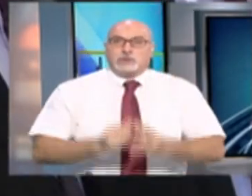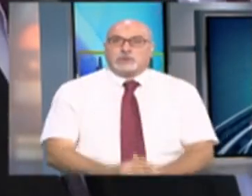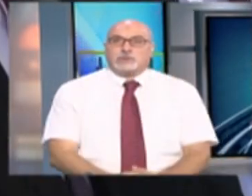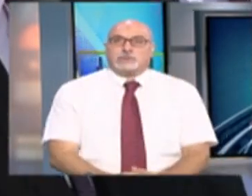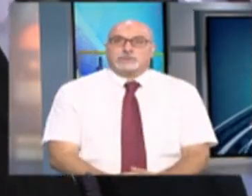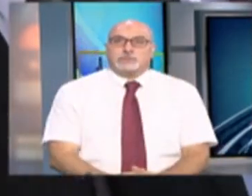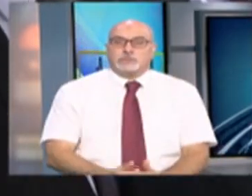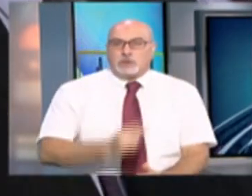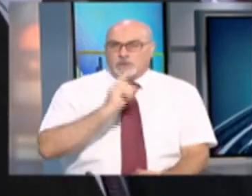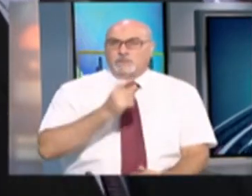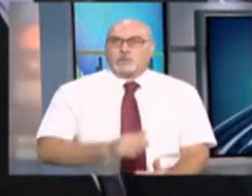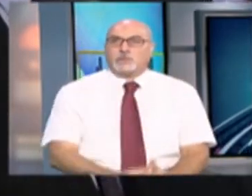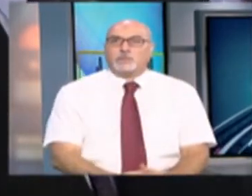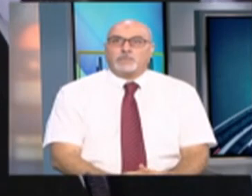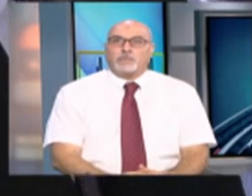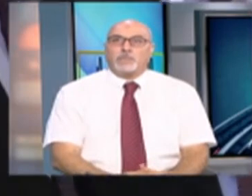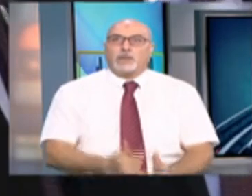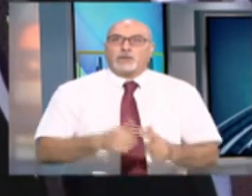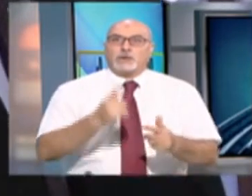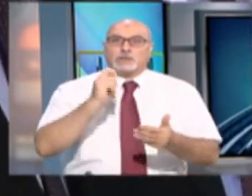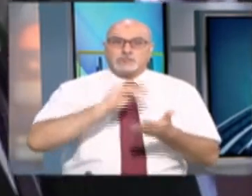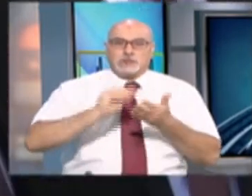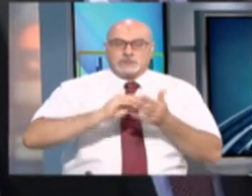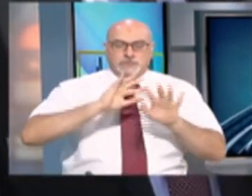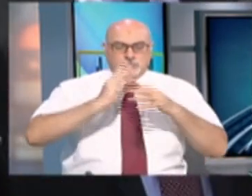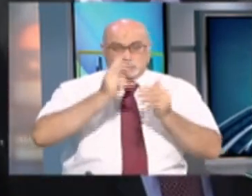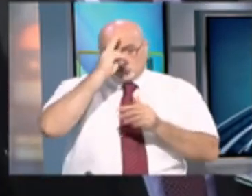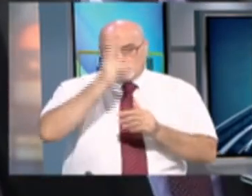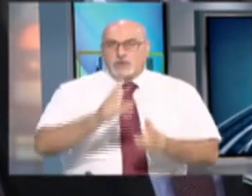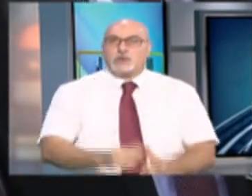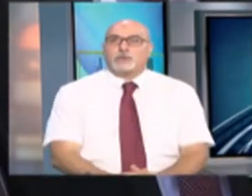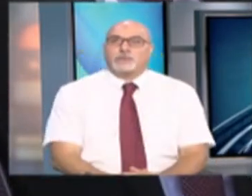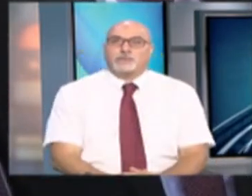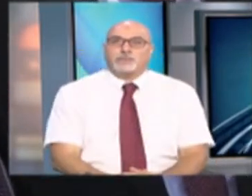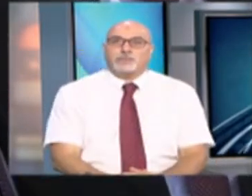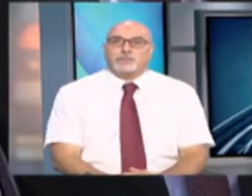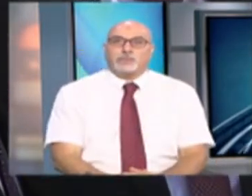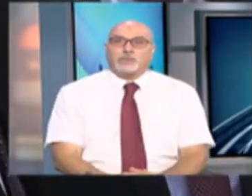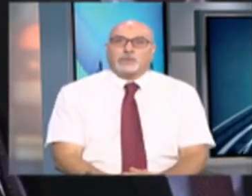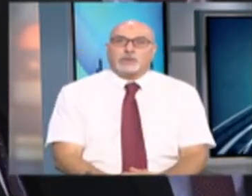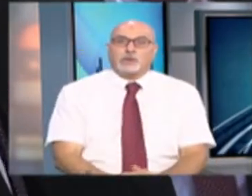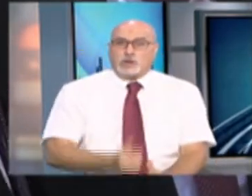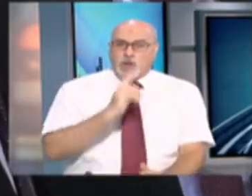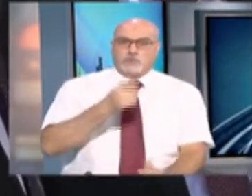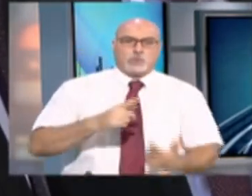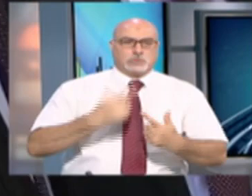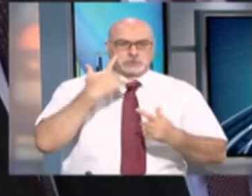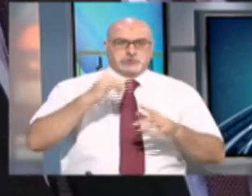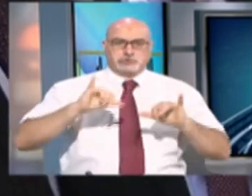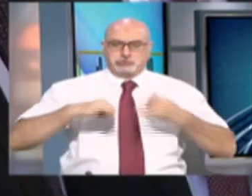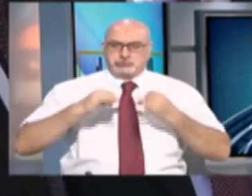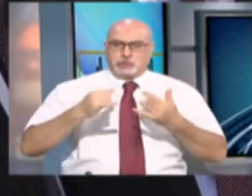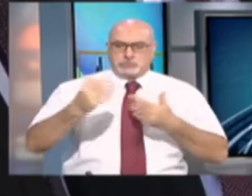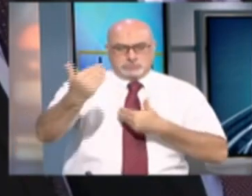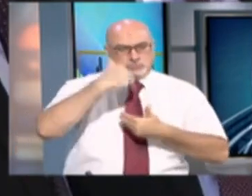وكوكسسوا مع الإدارة بصفة عامة تاع الدولة، اللي جاك يزنزن عليك خبر